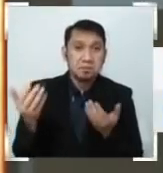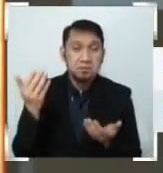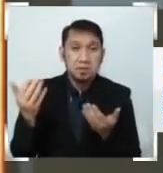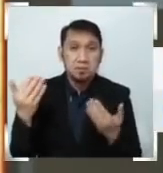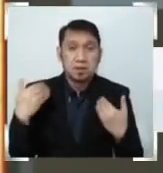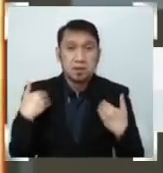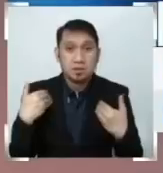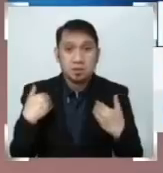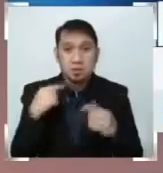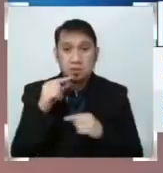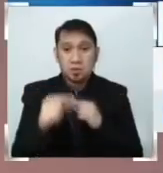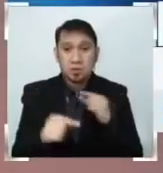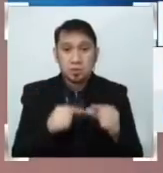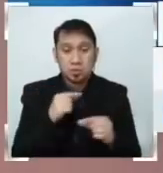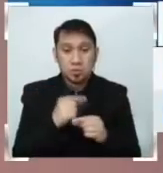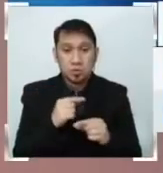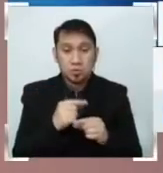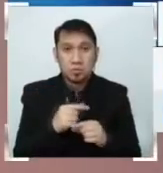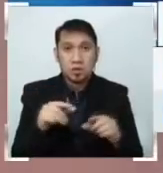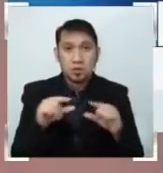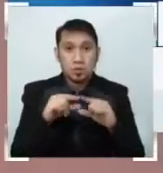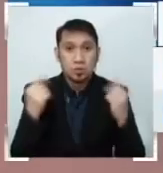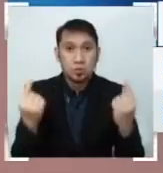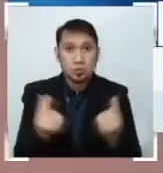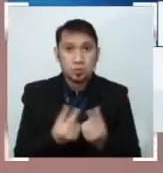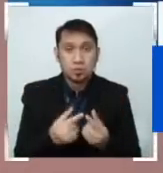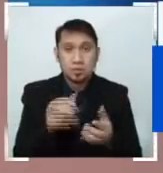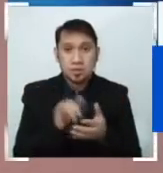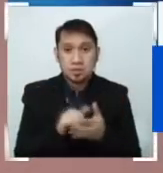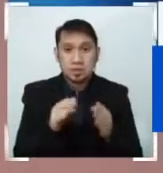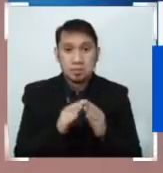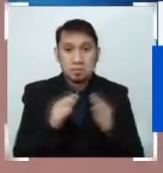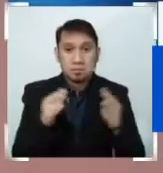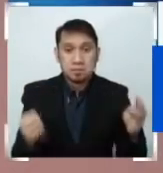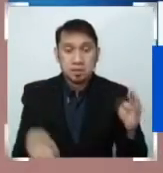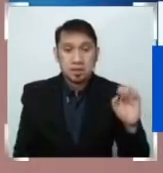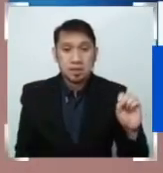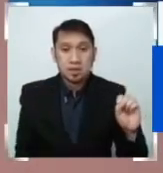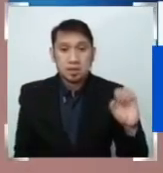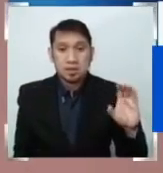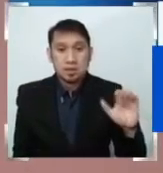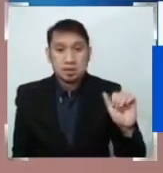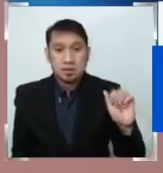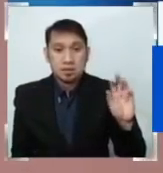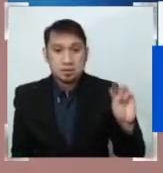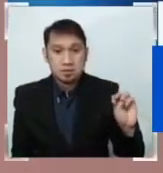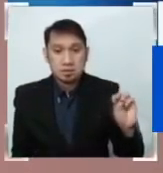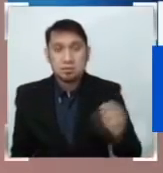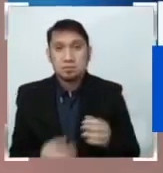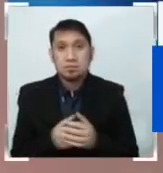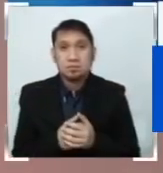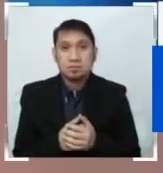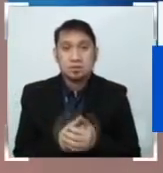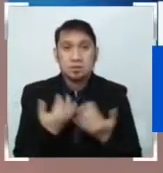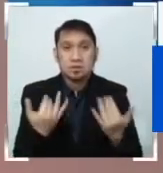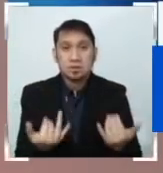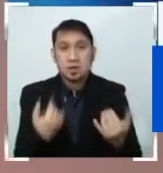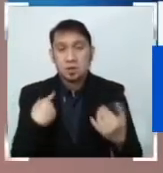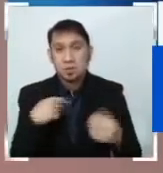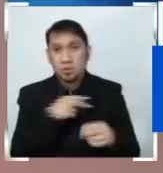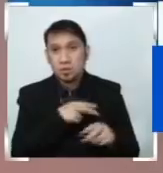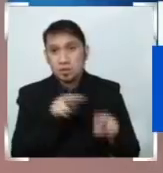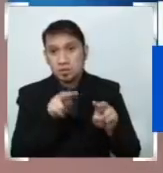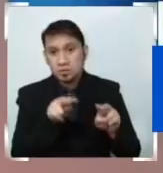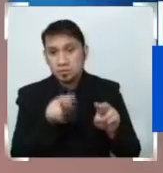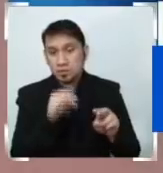global crime syndicate. Napakalaking scam po ito. Ito po ay sa pag-aaming pagmamonitor, hindi lamang nangyayari